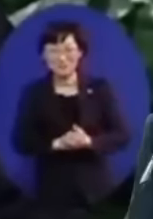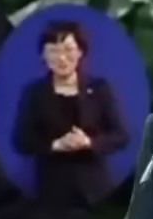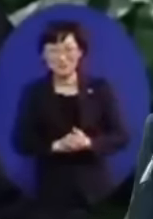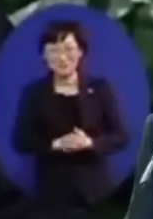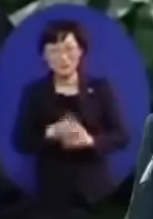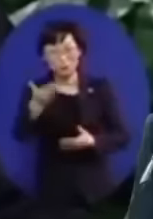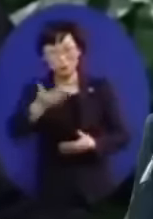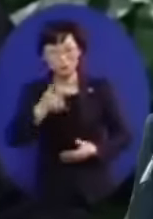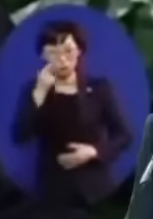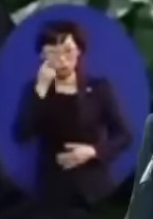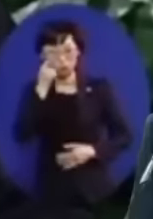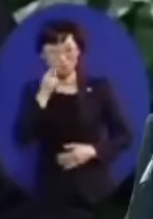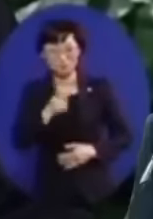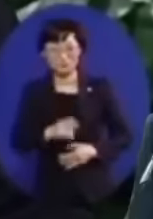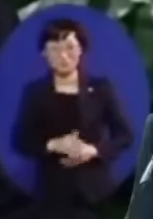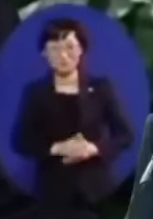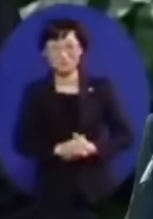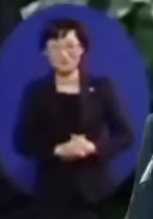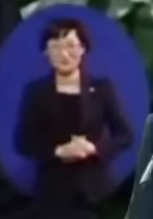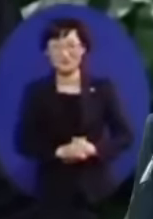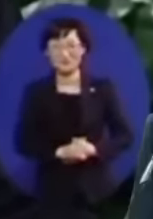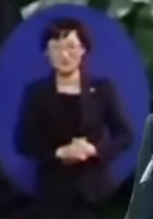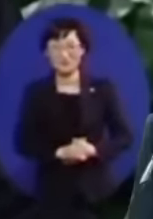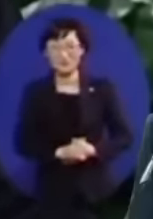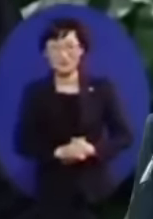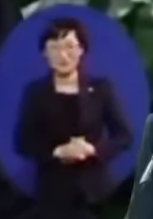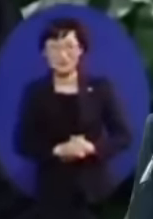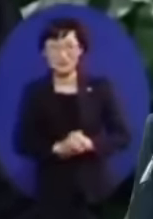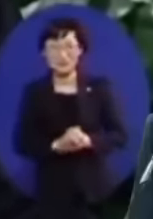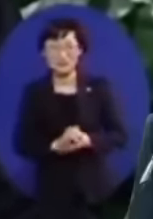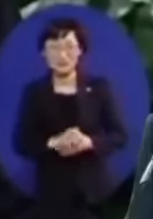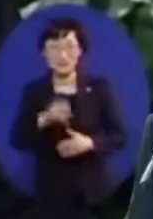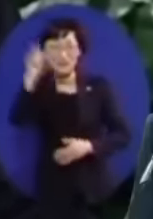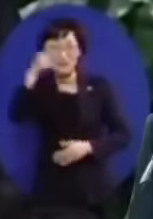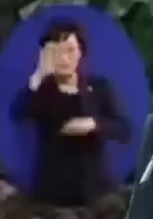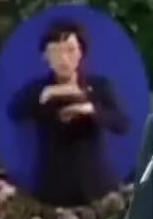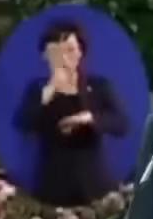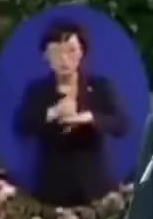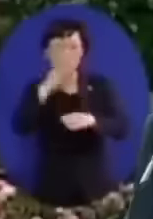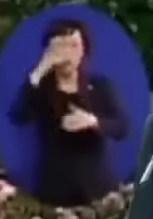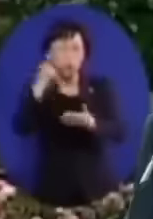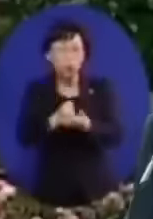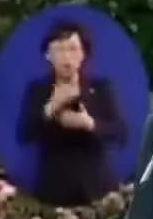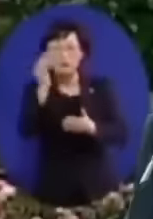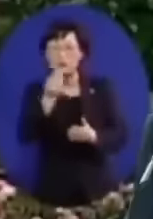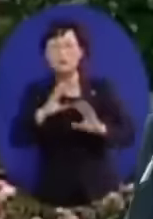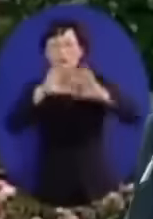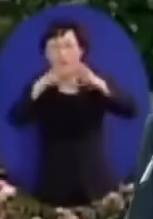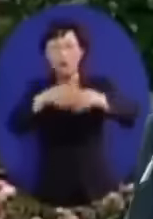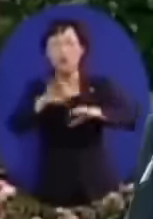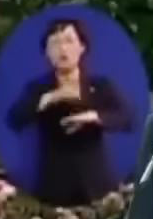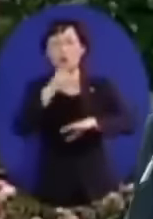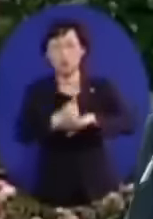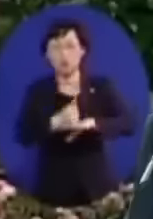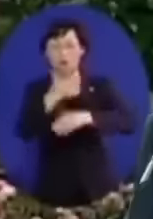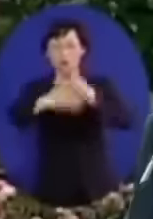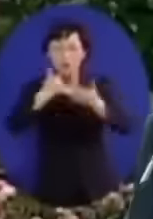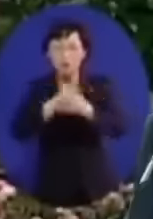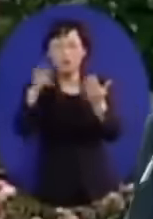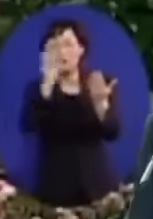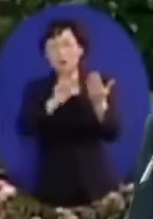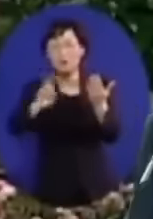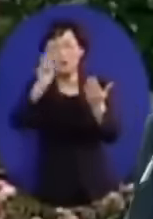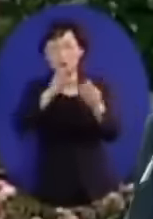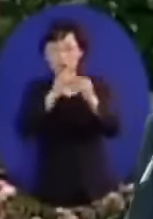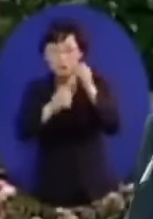얻어먹을 수 없어요. 다윗은 지극히 형통한 이스라엘 왕이 되었습니다. 그가 하나님을 찬미한 시편 제1편에